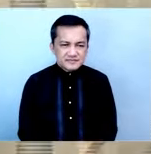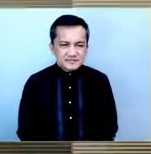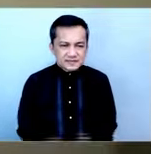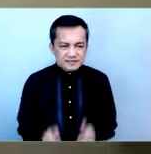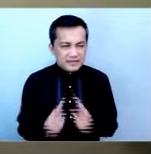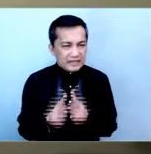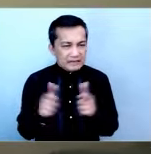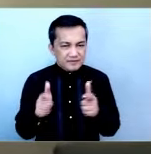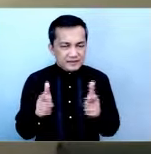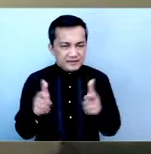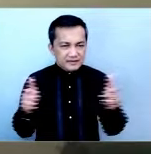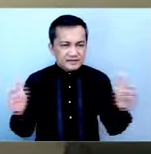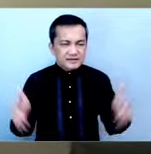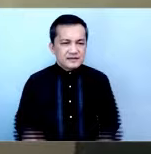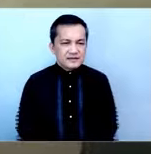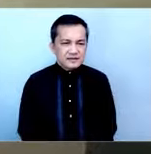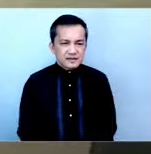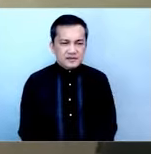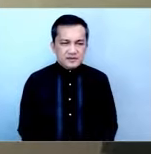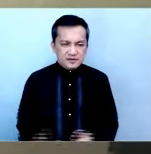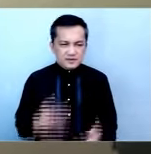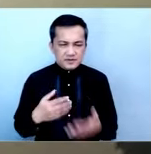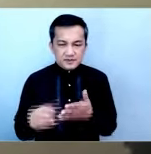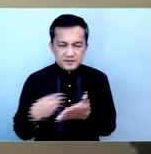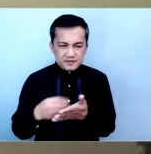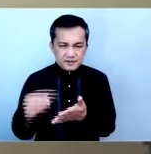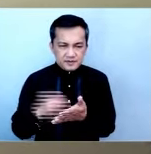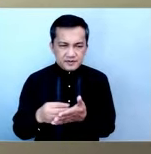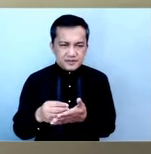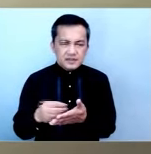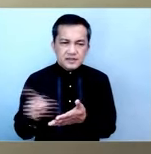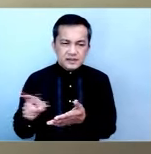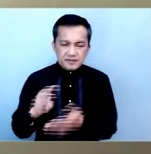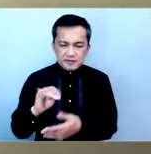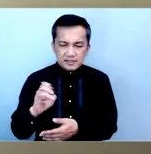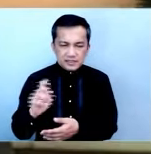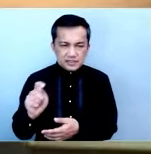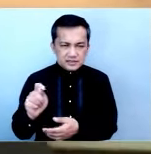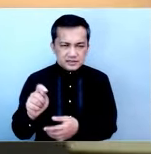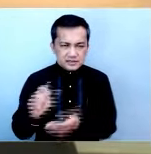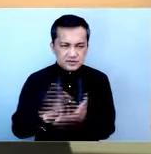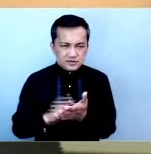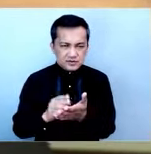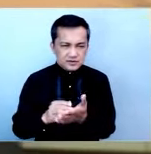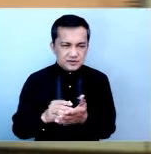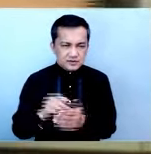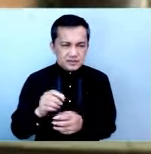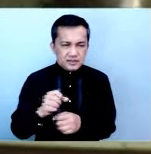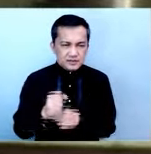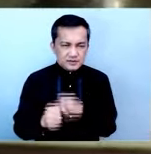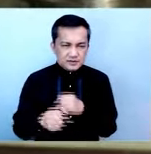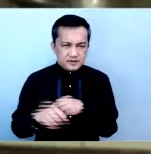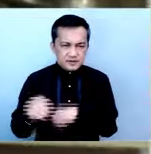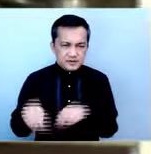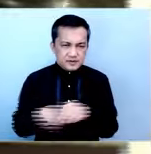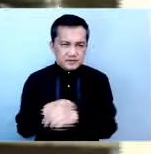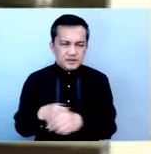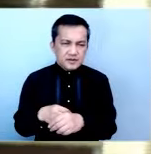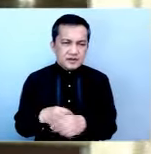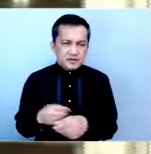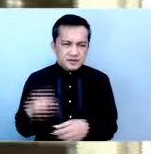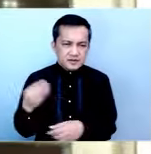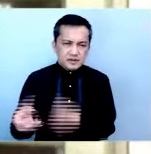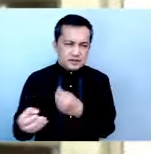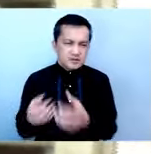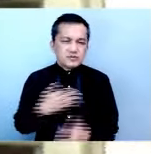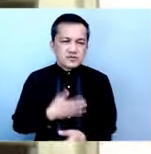palaki. Ultimong araw pang gastos ni Margaret sa school na isakripisyo niya. Maibigay lang ang luho ng nobyo niya noon.